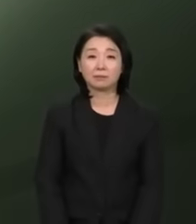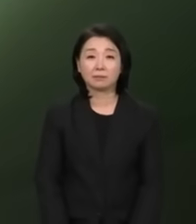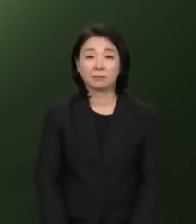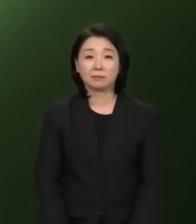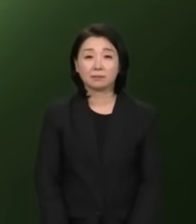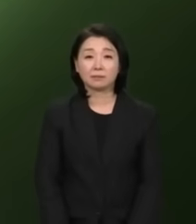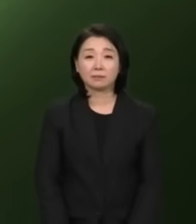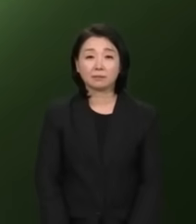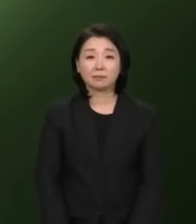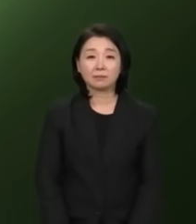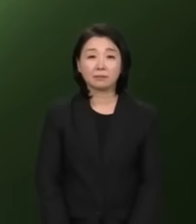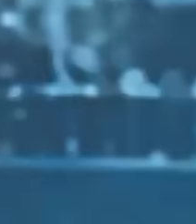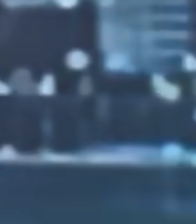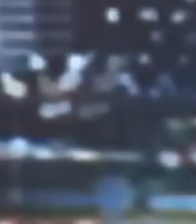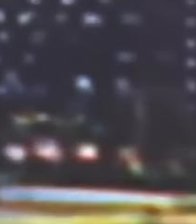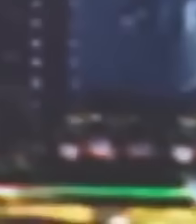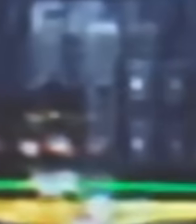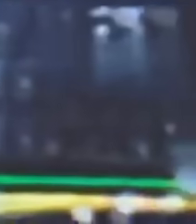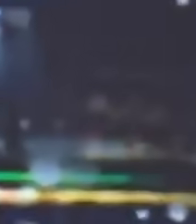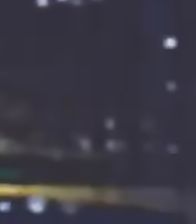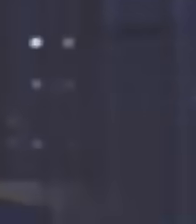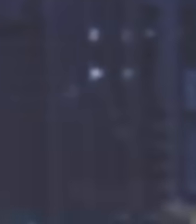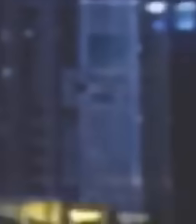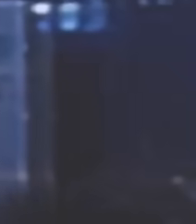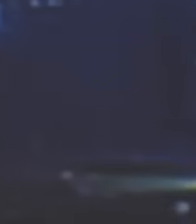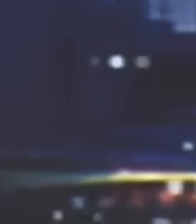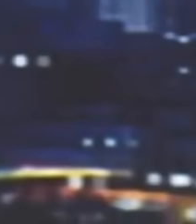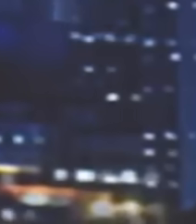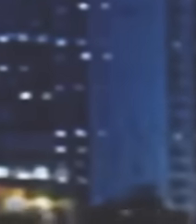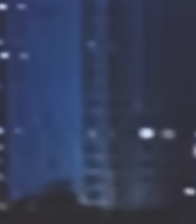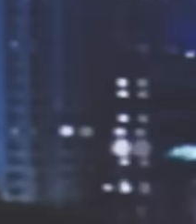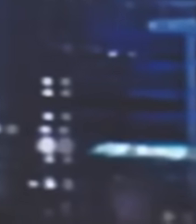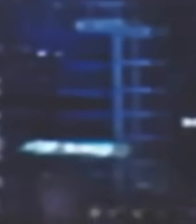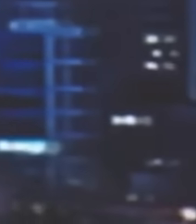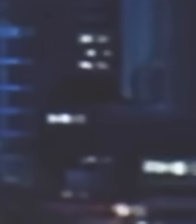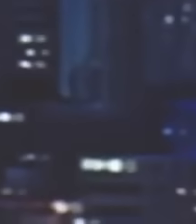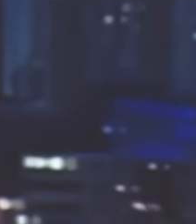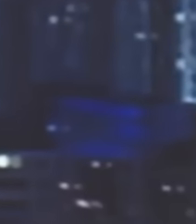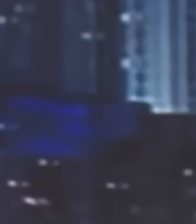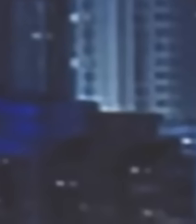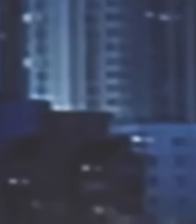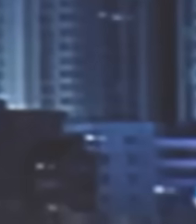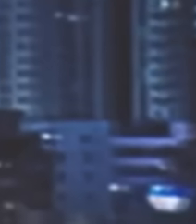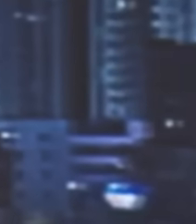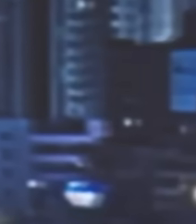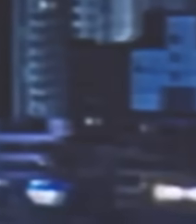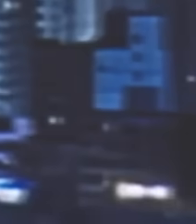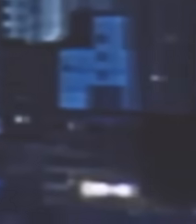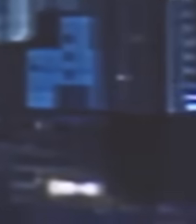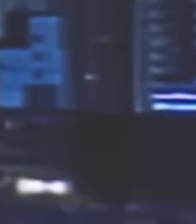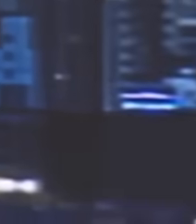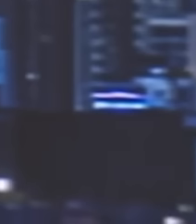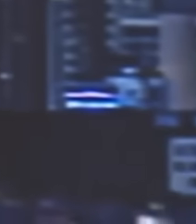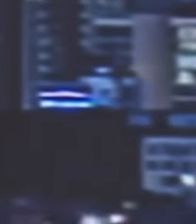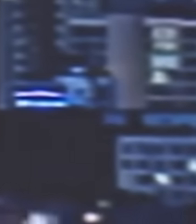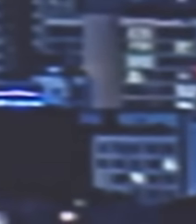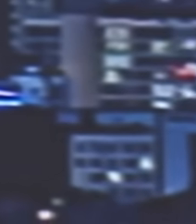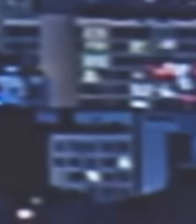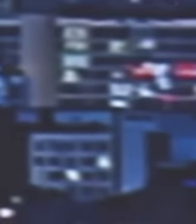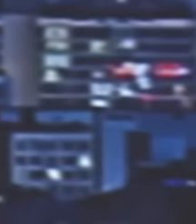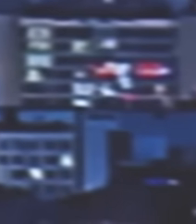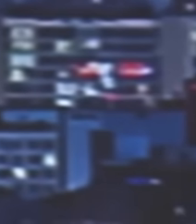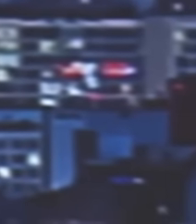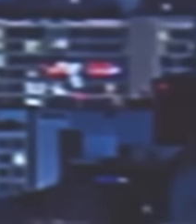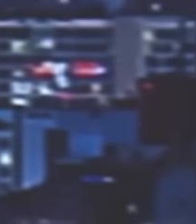이지입니다 jtbc 뉴스를 시청해 주셔서 고맙습니다 저희는 저녁 6시 50분